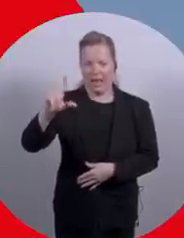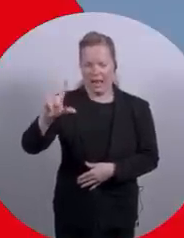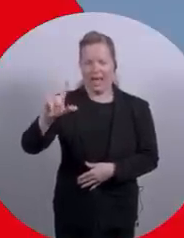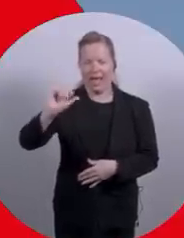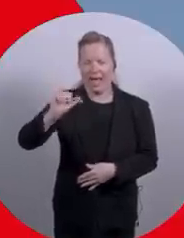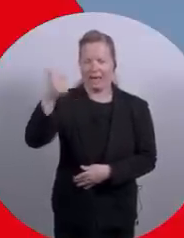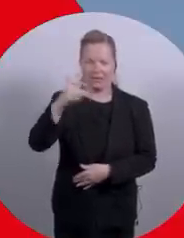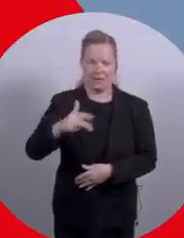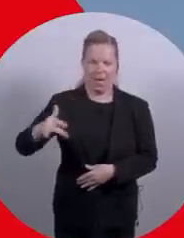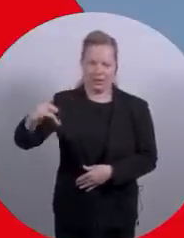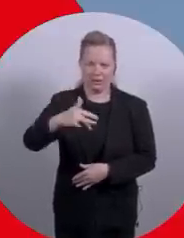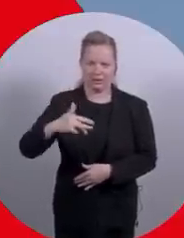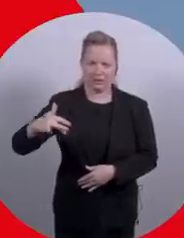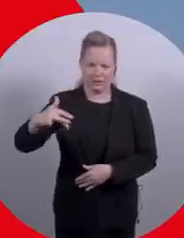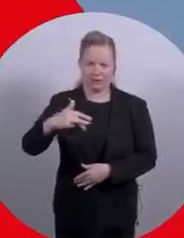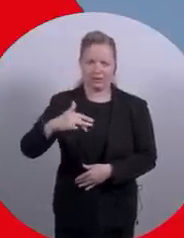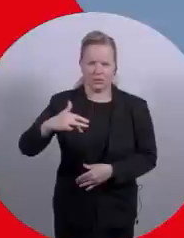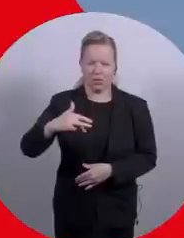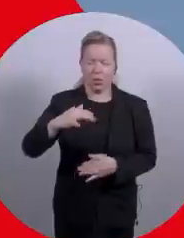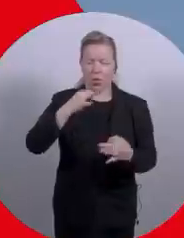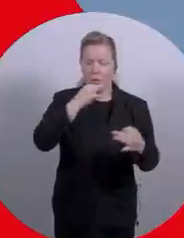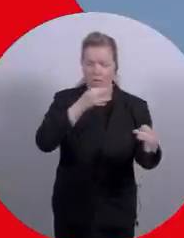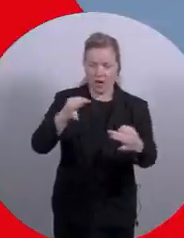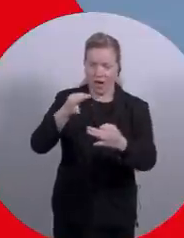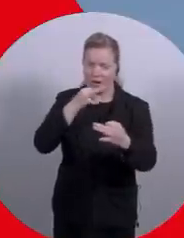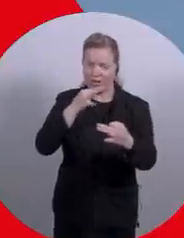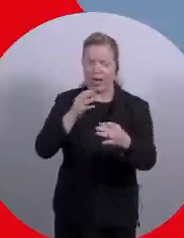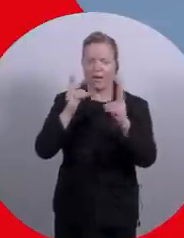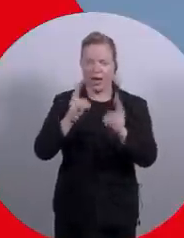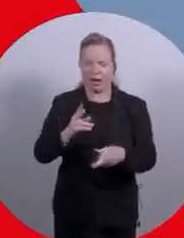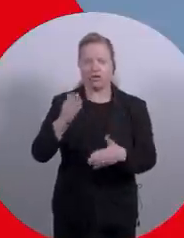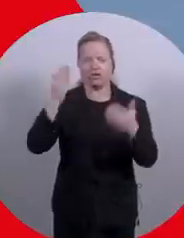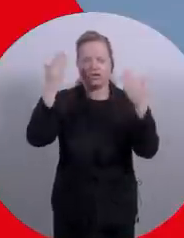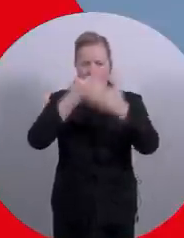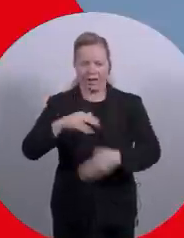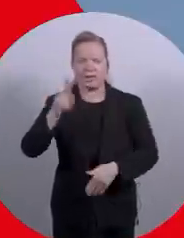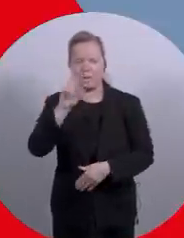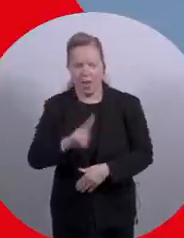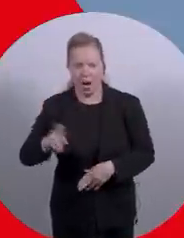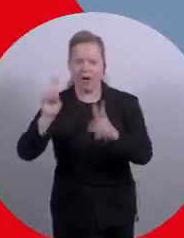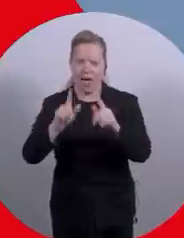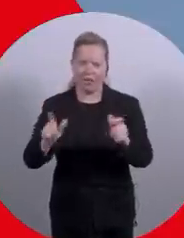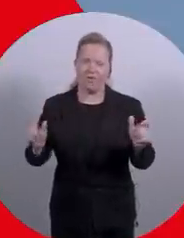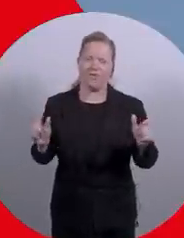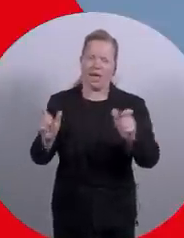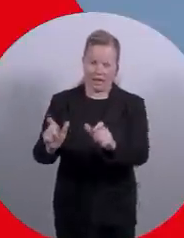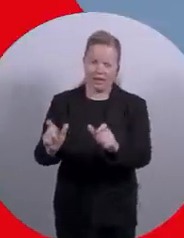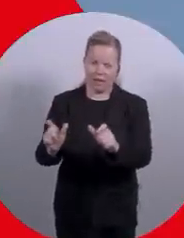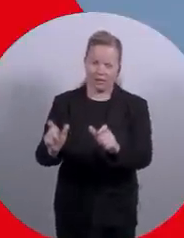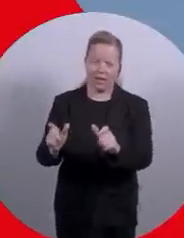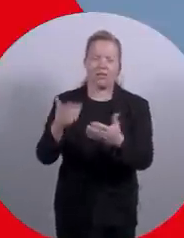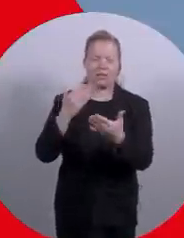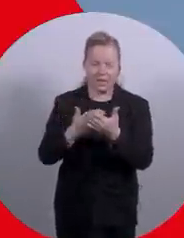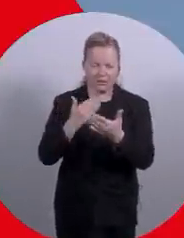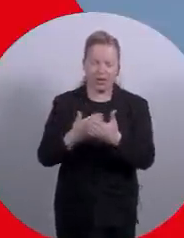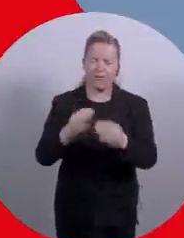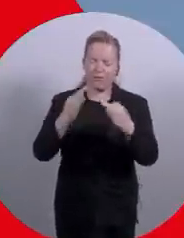dass er mit Umfragen wahrscheinlich schwarz-blau verhindern wird können das ist mir ein großes Anliegen